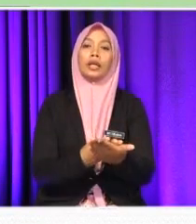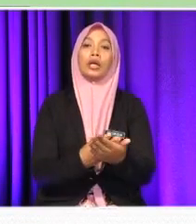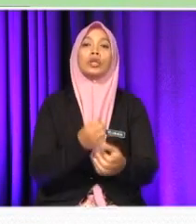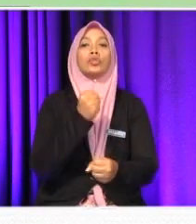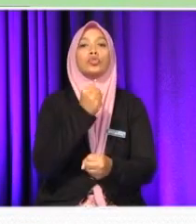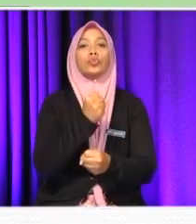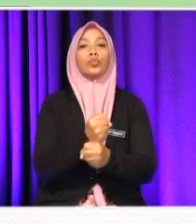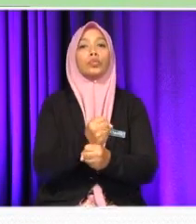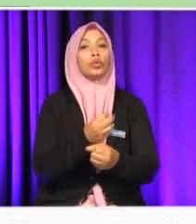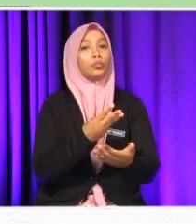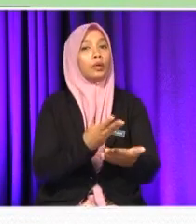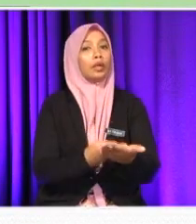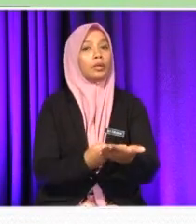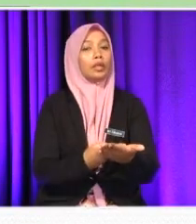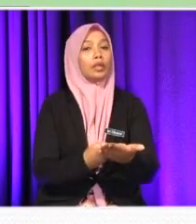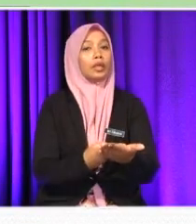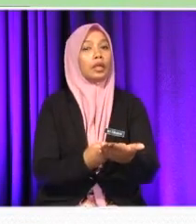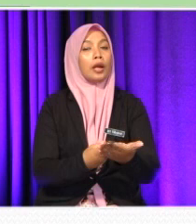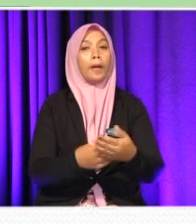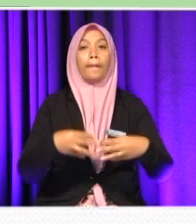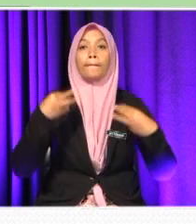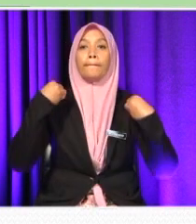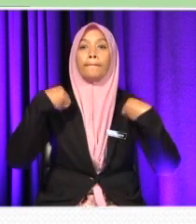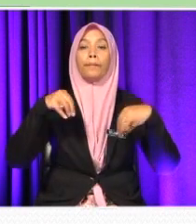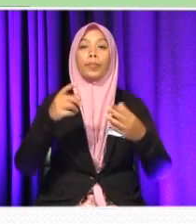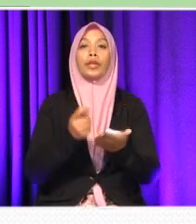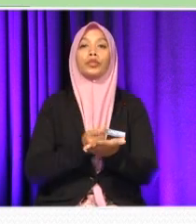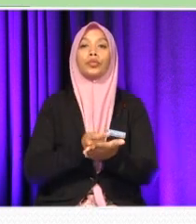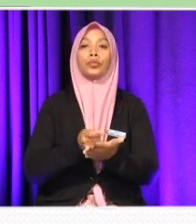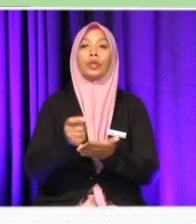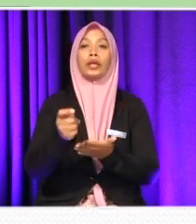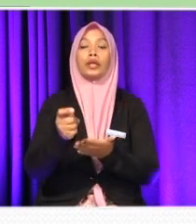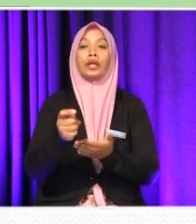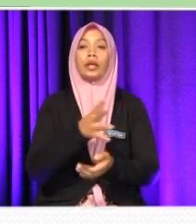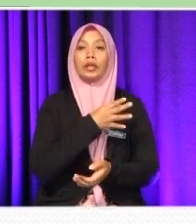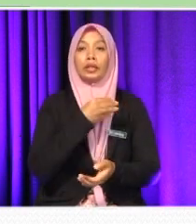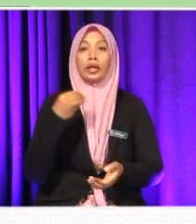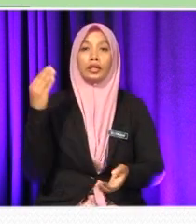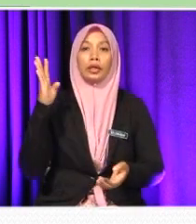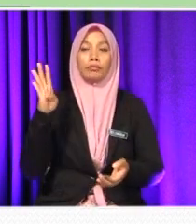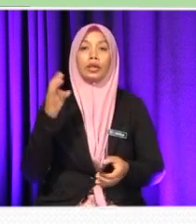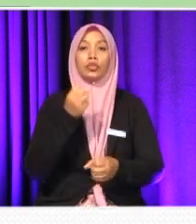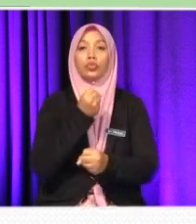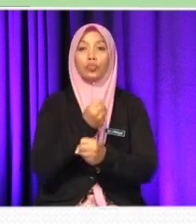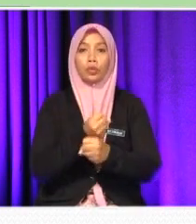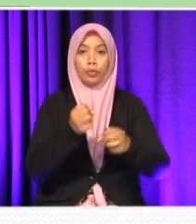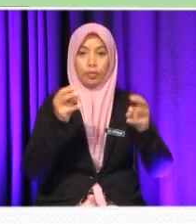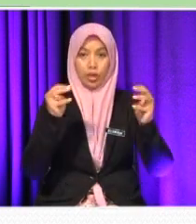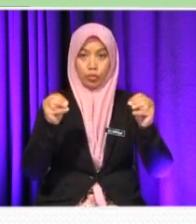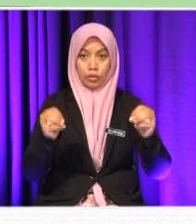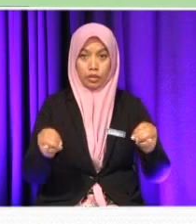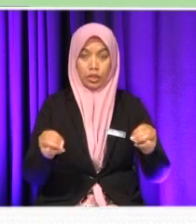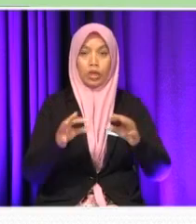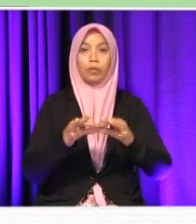kepentingan pengurusan kewangan, penyata belanjawan tunai dan penyata kewangan. Dan yang keempat sumber manusia, iaitu kepentingan